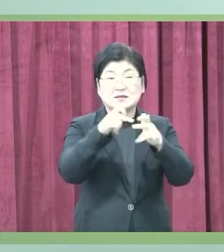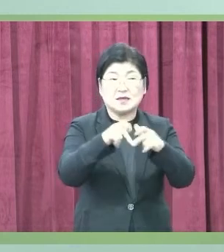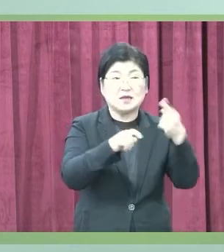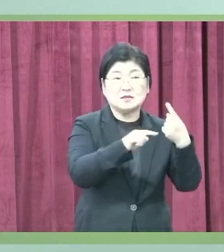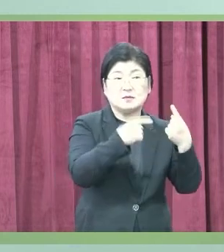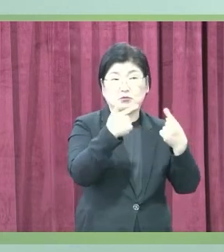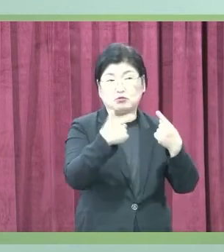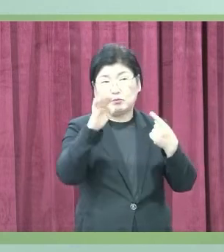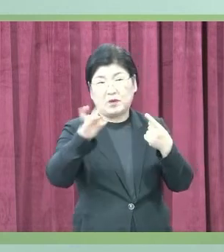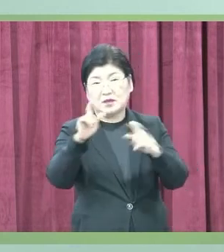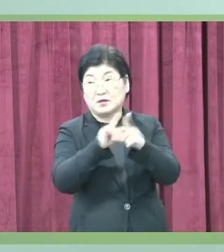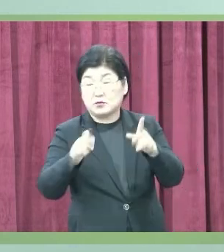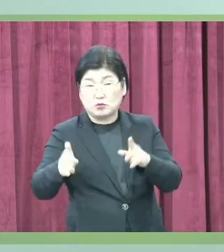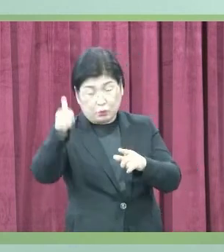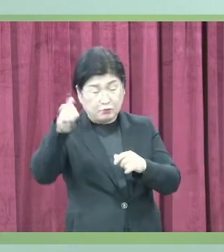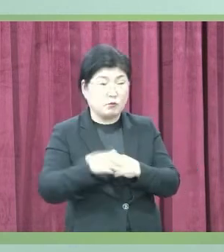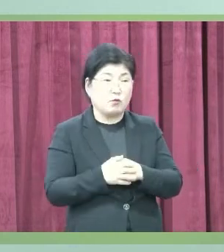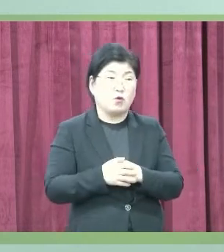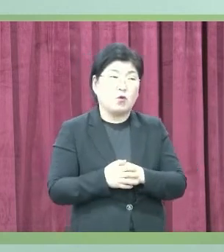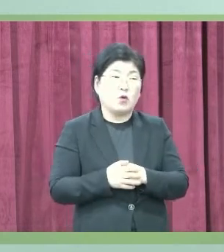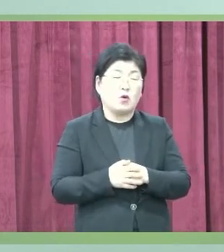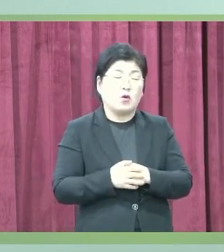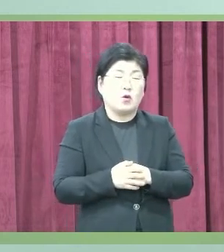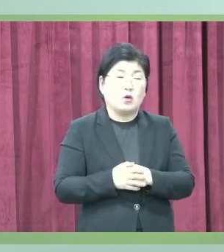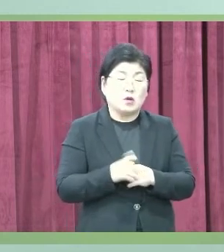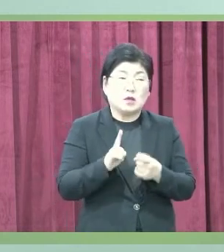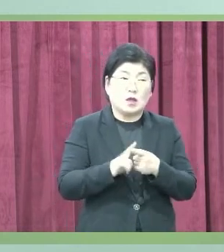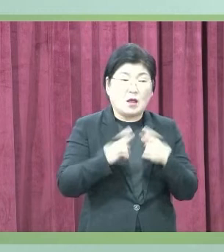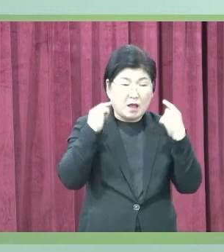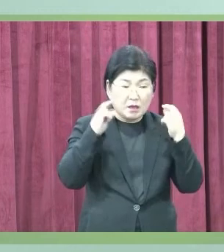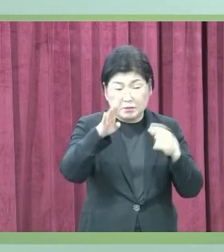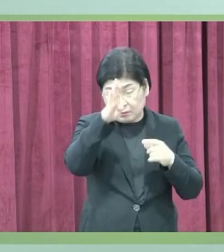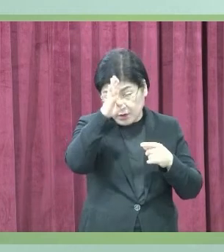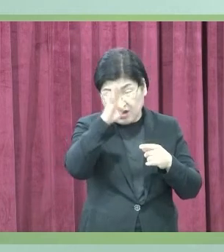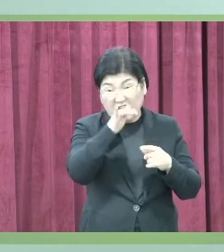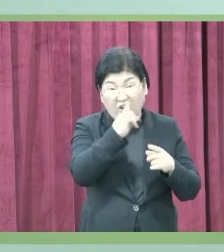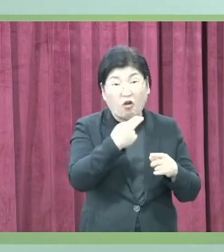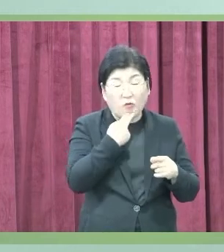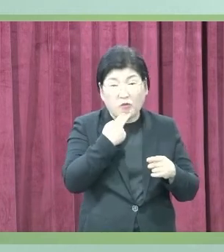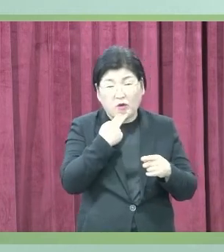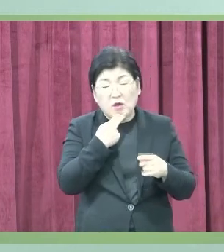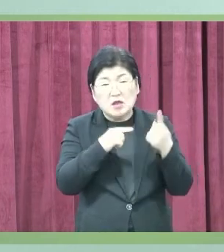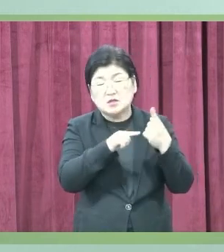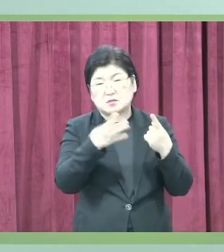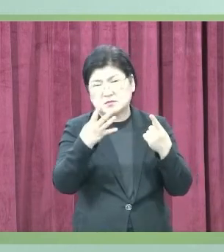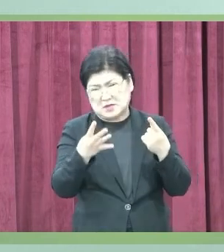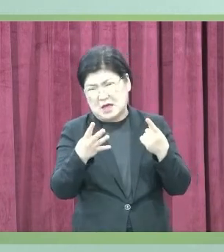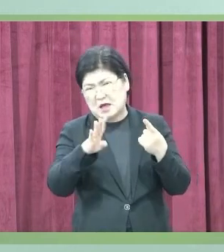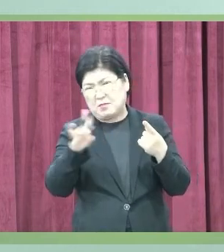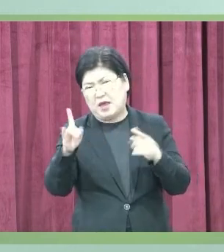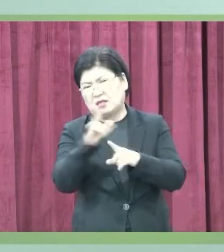것으로 확인이 되었고요. 만성질환은 있는 그룹에 비해서 그렇지 않은 그룹이 1.4배 미수검률이 높은